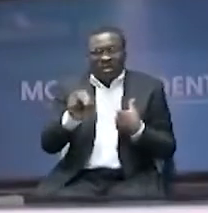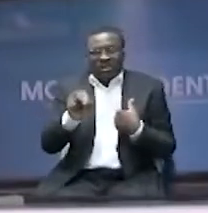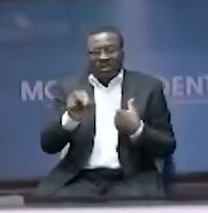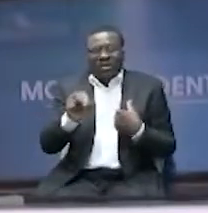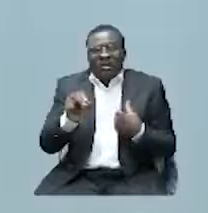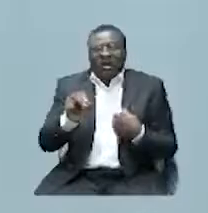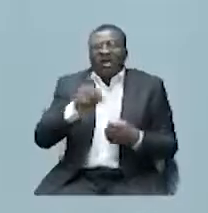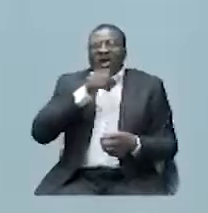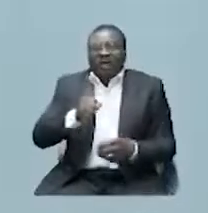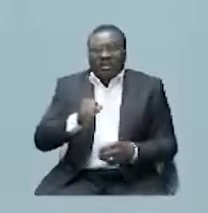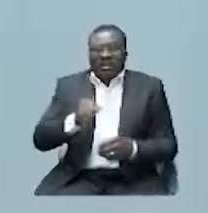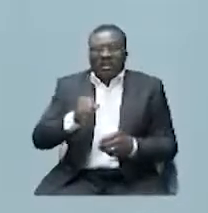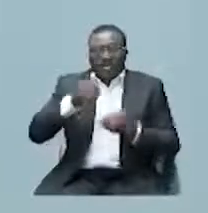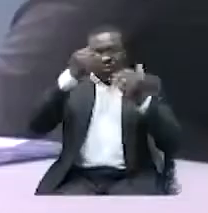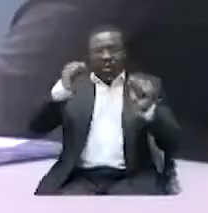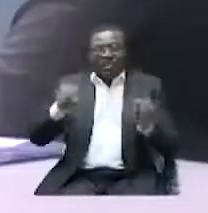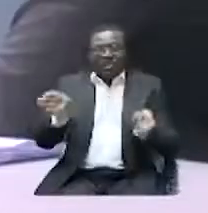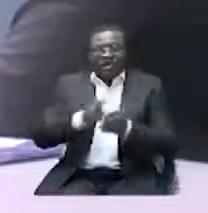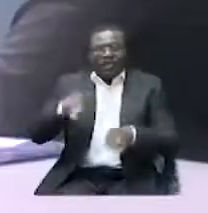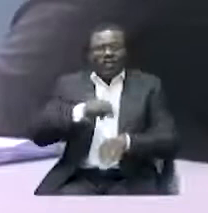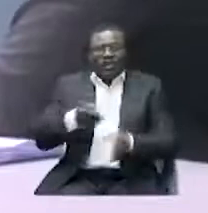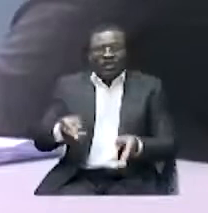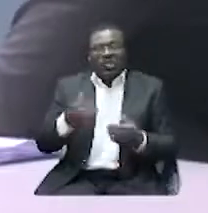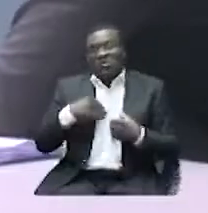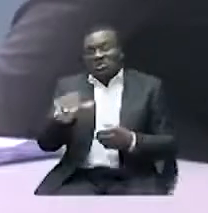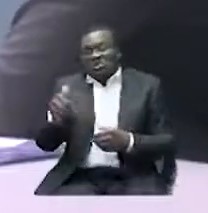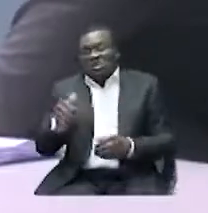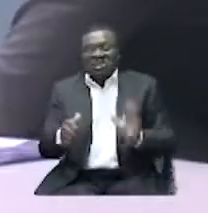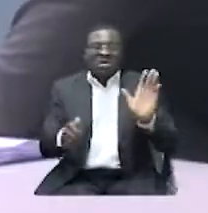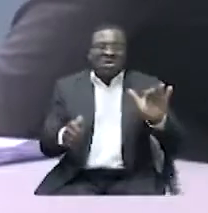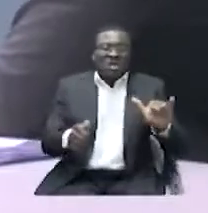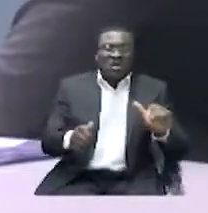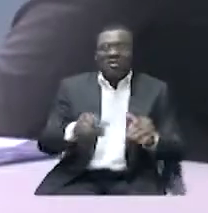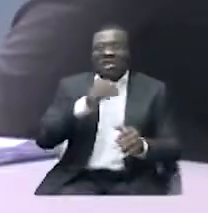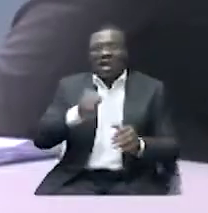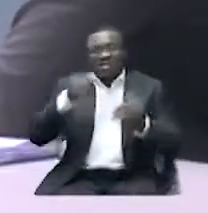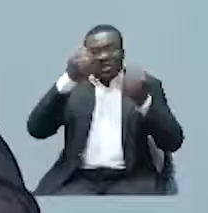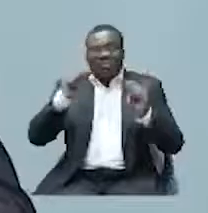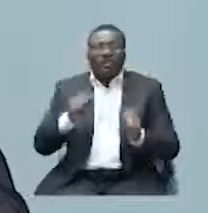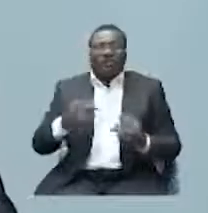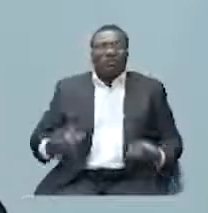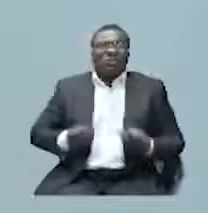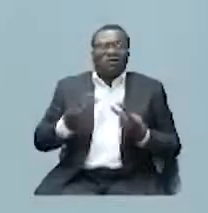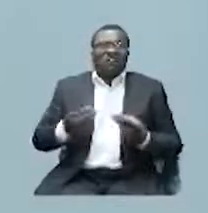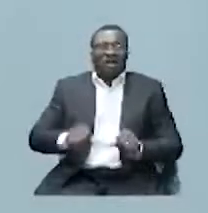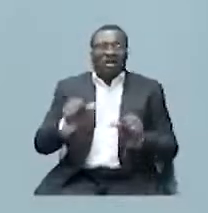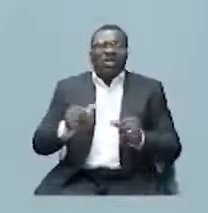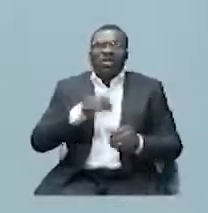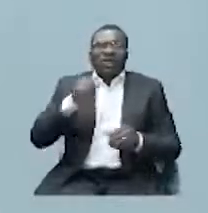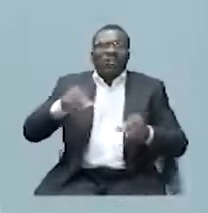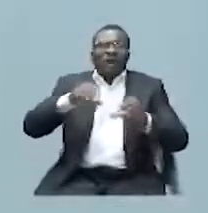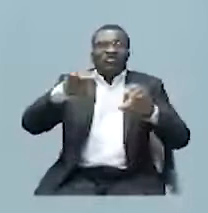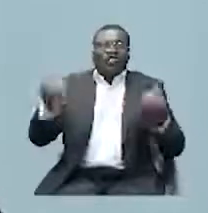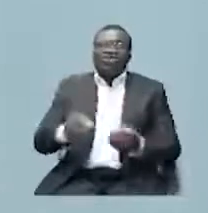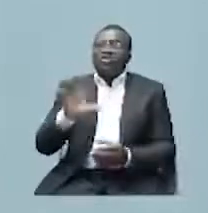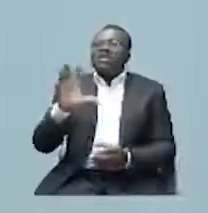anciens présidents de l'Assemblée vivants, que nous ayons 10, 15 anciens présidents vivants. On ne doit pas avoir une cour de